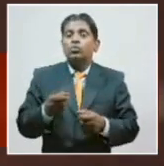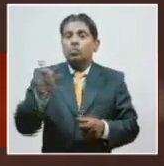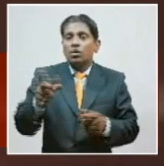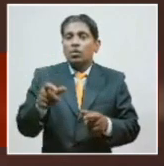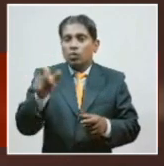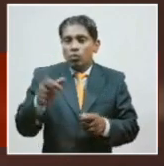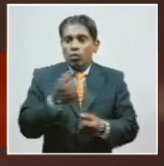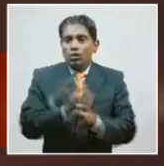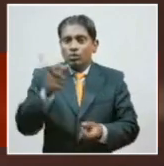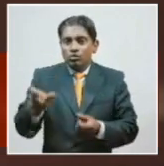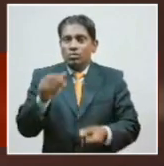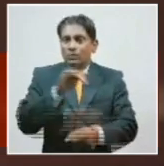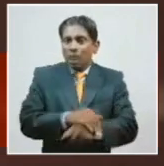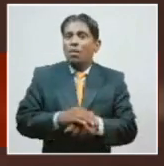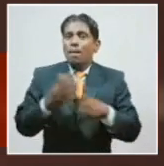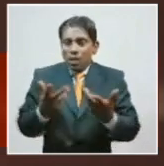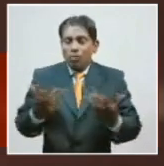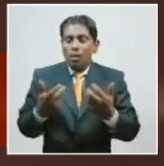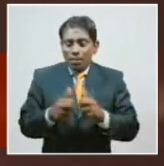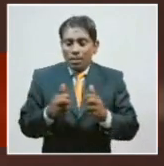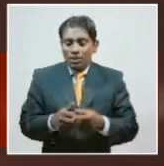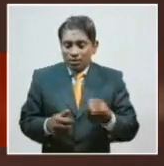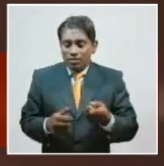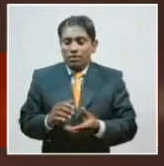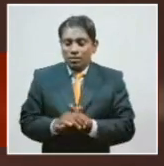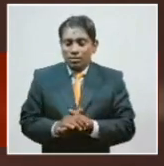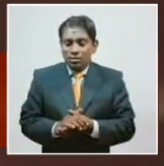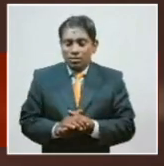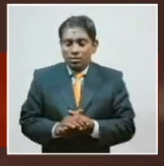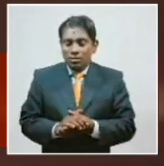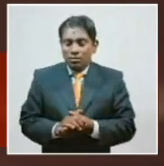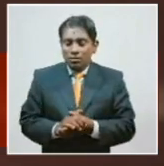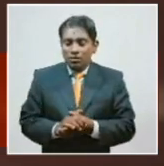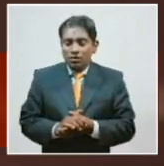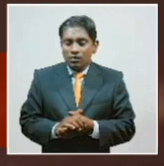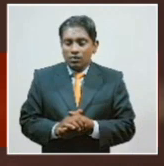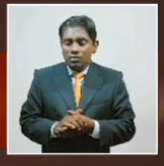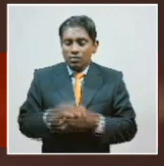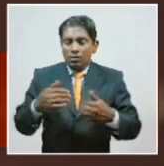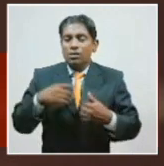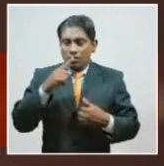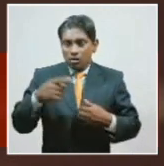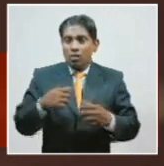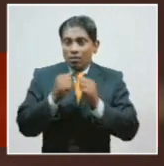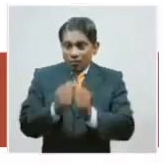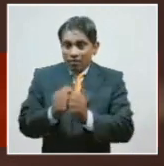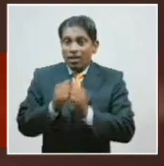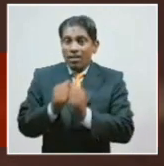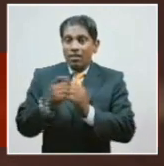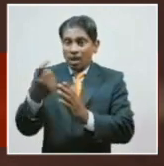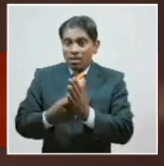ස්කෑනර් යන්ත්‍රයේ තුලින් තමයි මම ගත්තේ. ඒක ස්කෑනර් යන්ත්‍රයේ ඇතුලේ තිබුණ නිසා බොරු මේකක් කරන්නට එපා කියන ඉල්ලීම කරනවා. සභාපතිතුමාගෙන් ඉල්ලීමක්